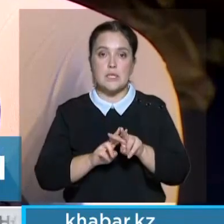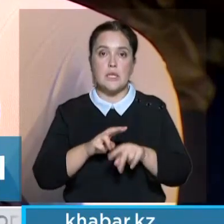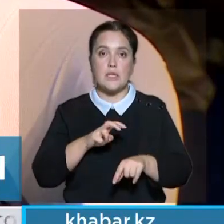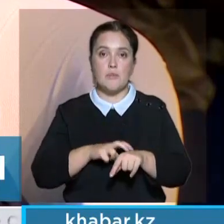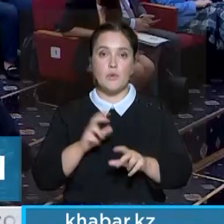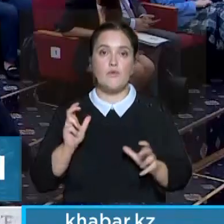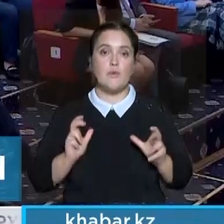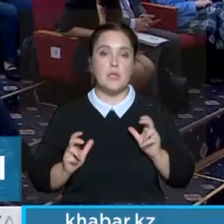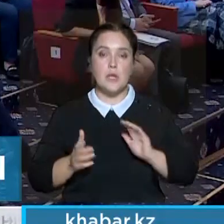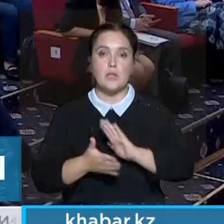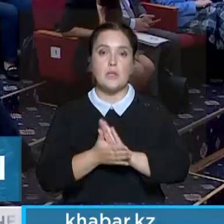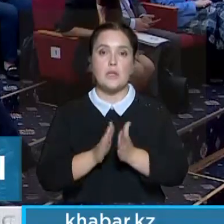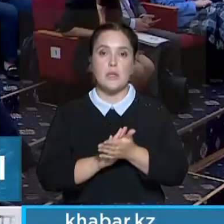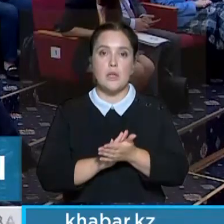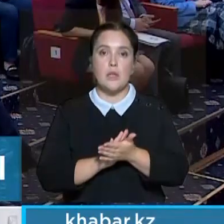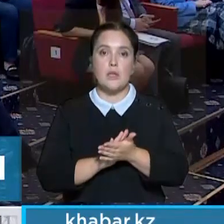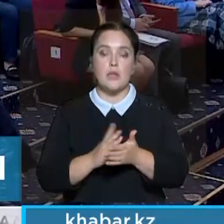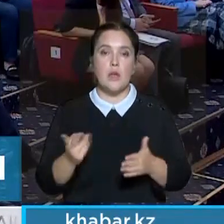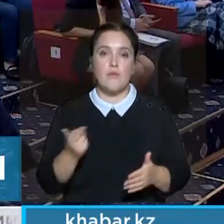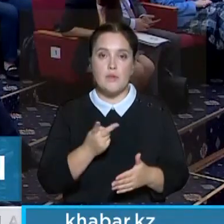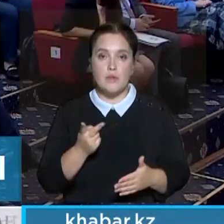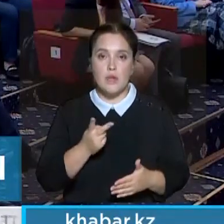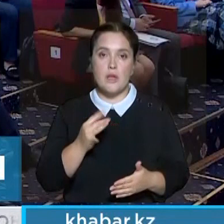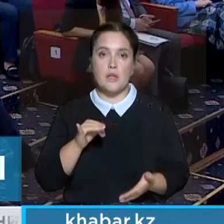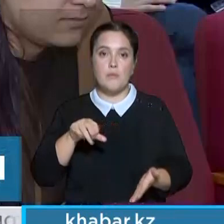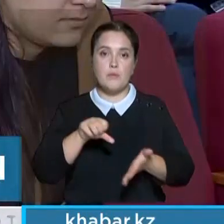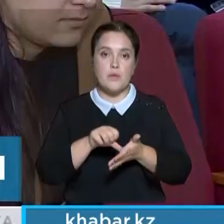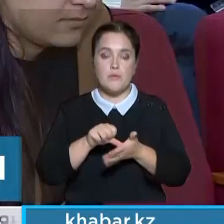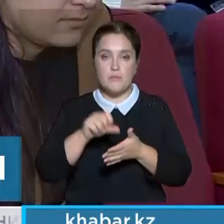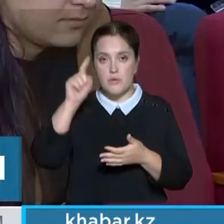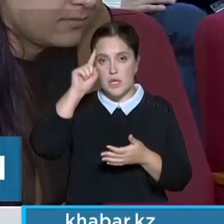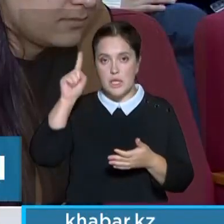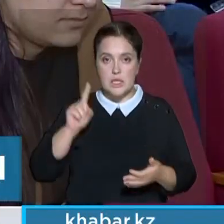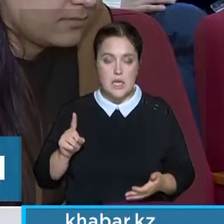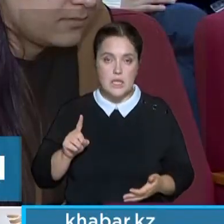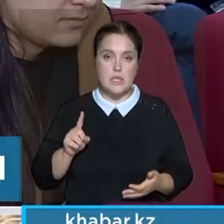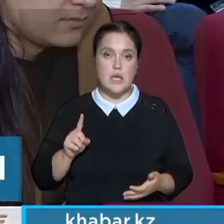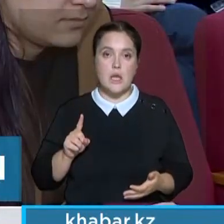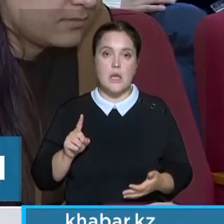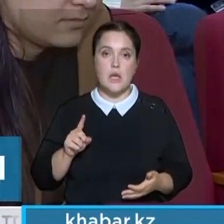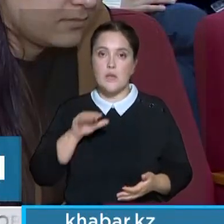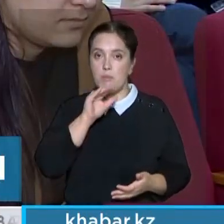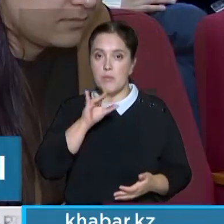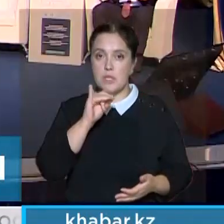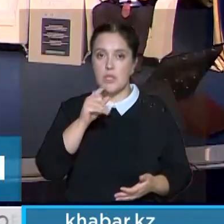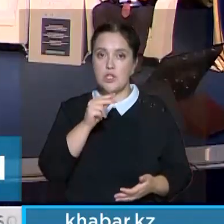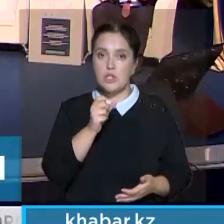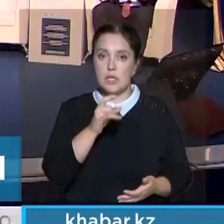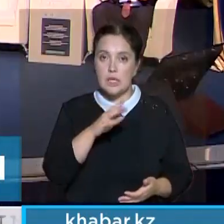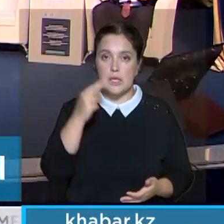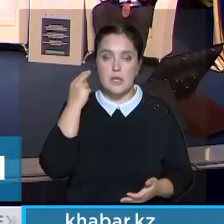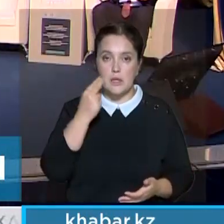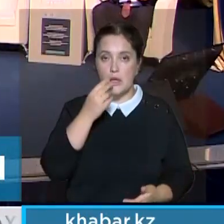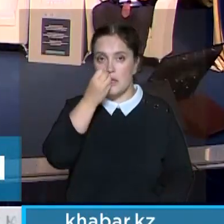и столичный медуниверситет заключили двусторонний договор о сотрудничестве. Присутствовали израильские партнеры, эксперты из Чехии,